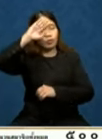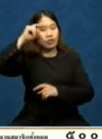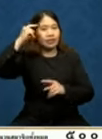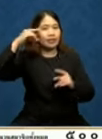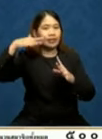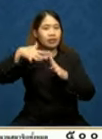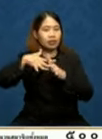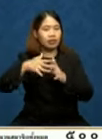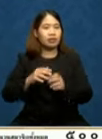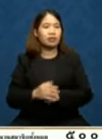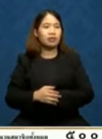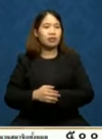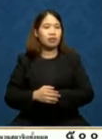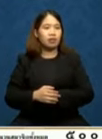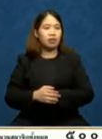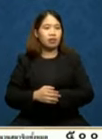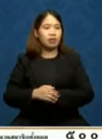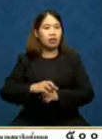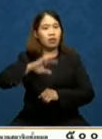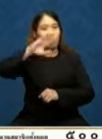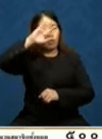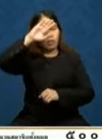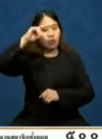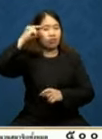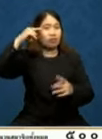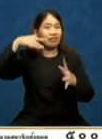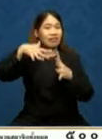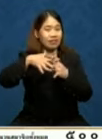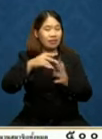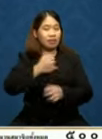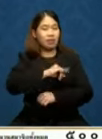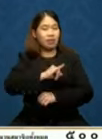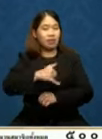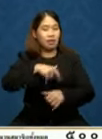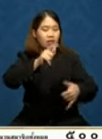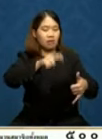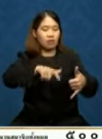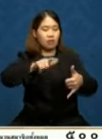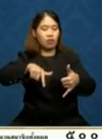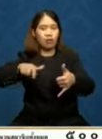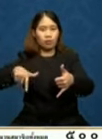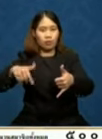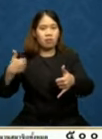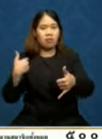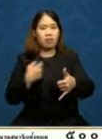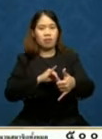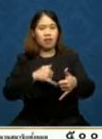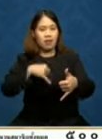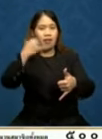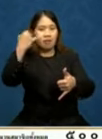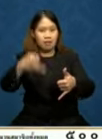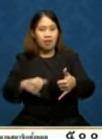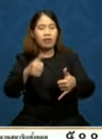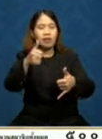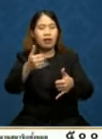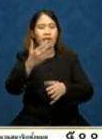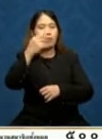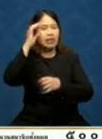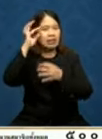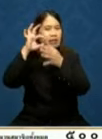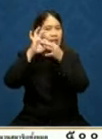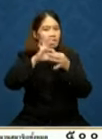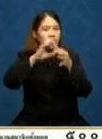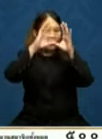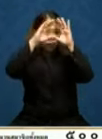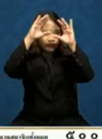ป็นโรคที่เกิดขึ้นได้กับมนุษย์ทุกคนซึ่งเป็นโรคที่เกิดจากความผิดปกติทางสมองสารเคมีที่หลั่งออกม